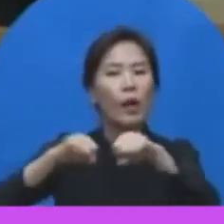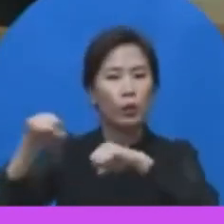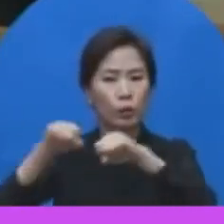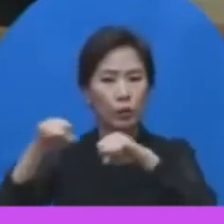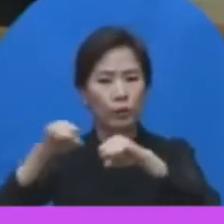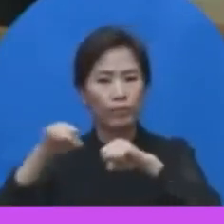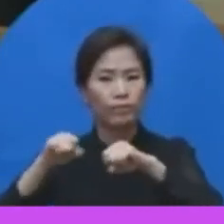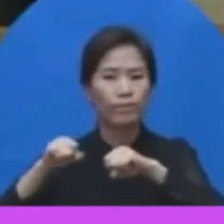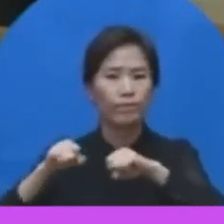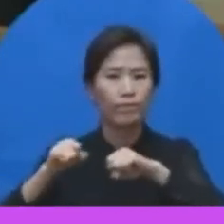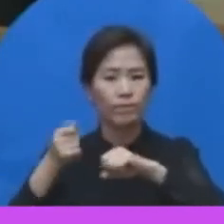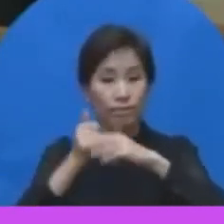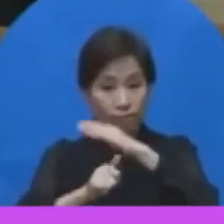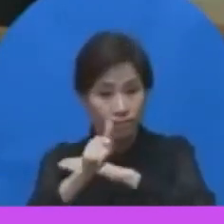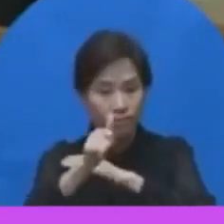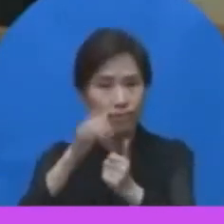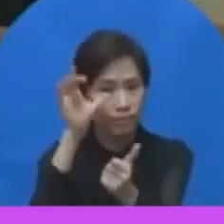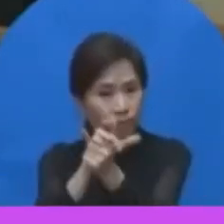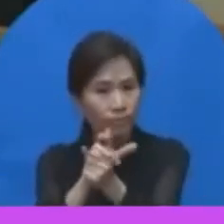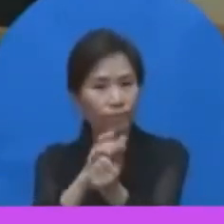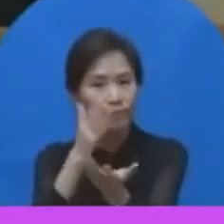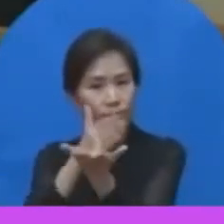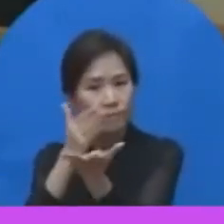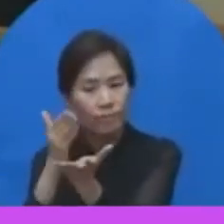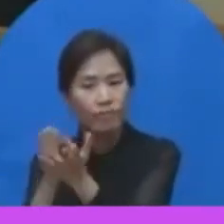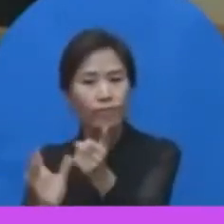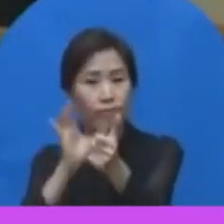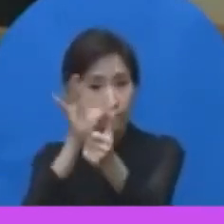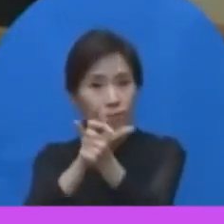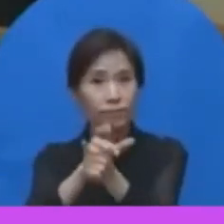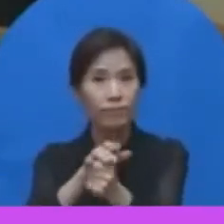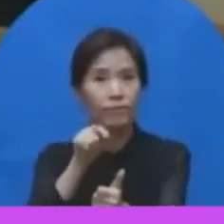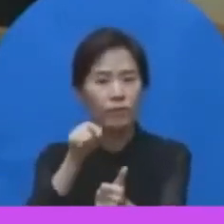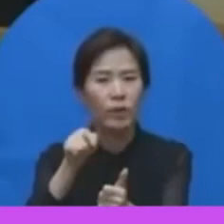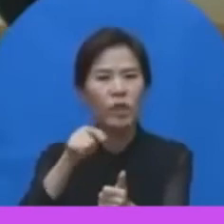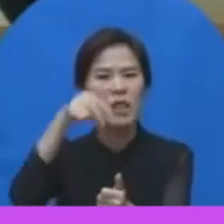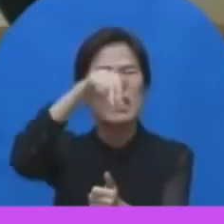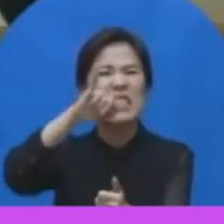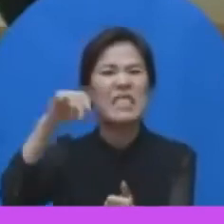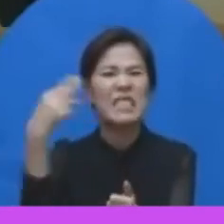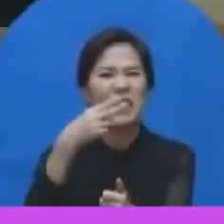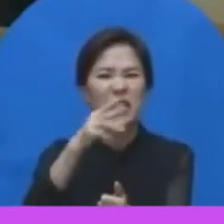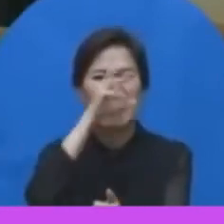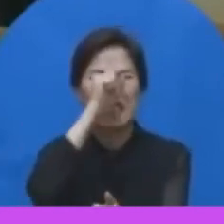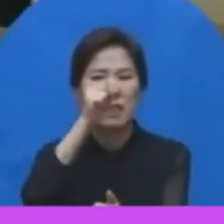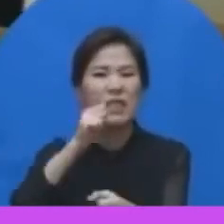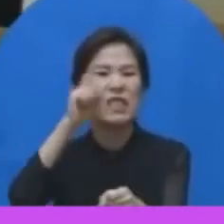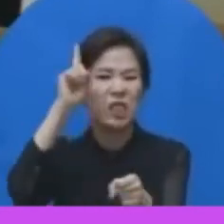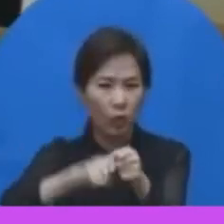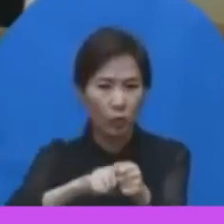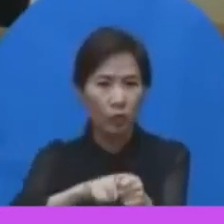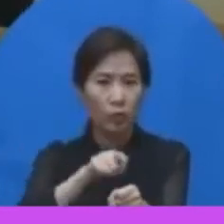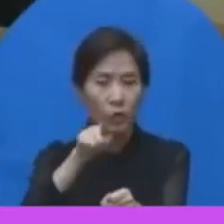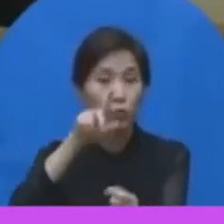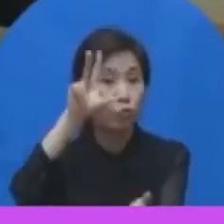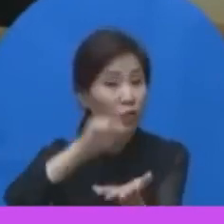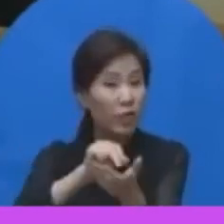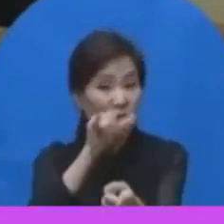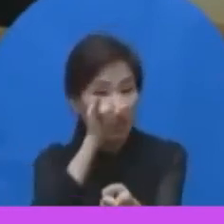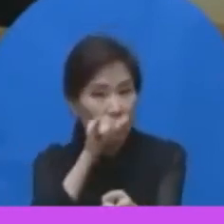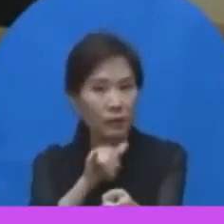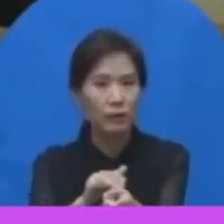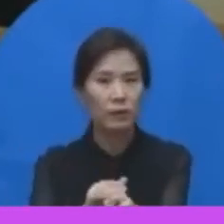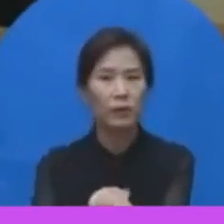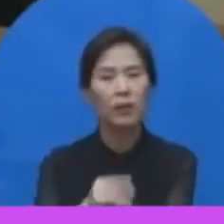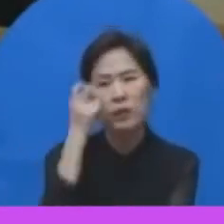그 활동의 중요한 부분을 주도하는 그 질적인 부분들도 같이 내재하고 있지 않은가라고 말씀드릴